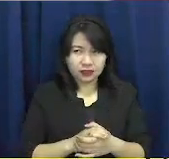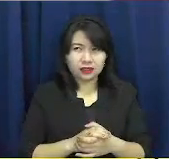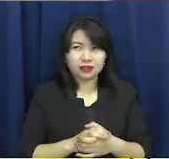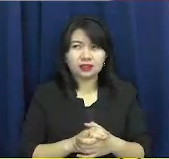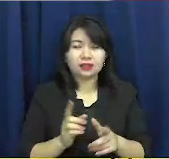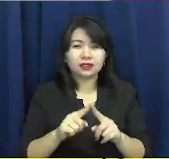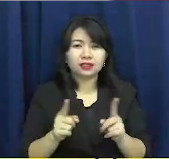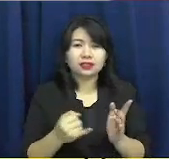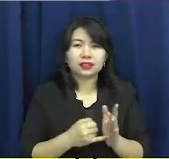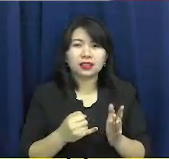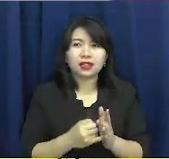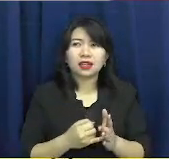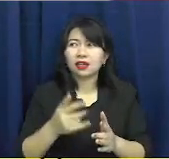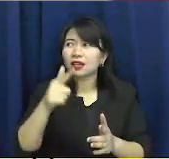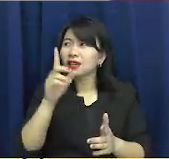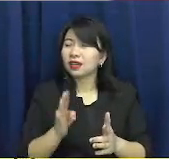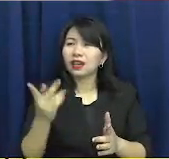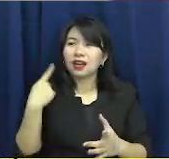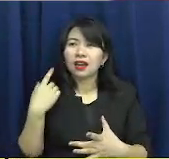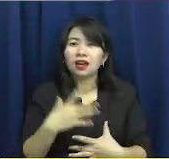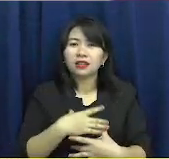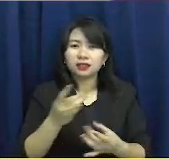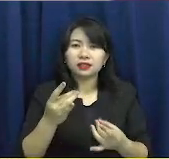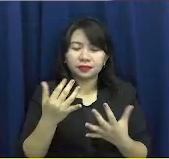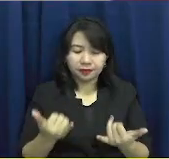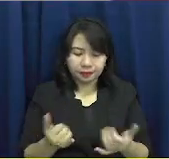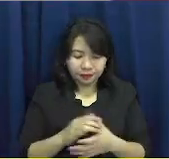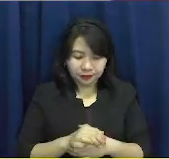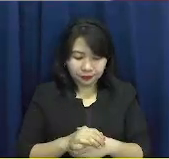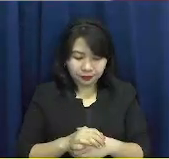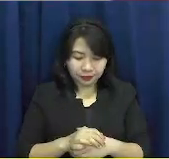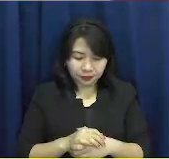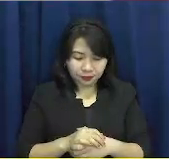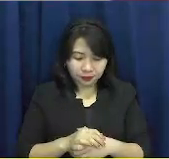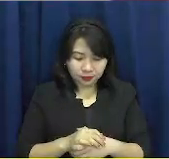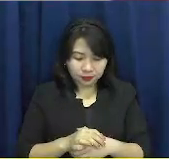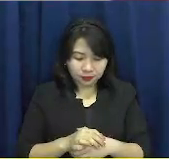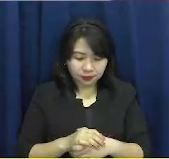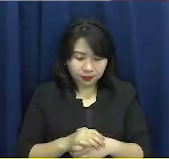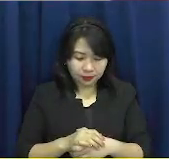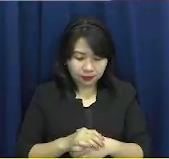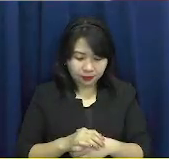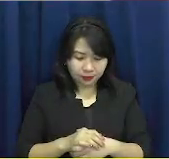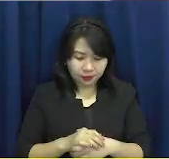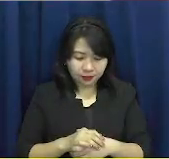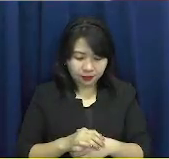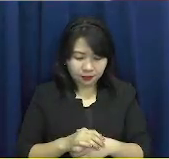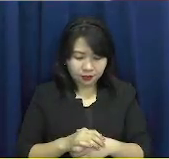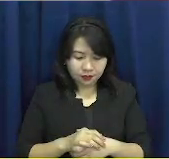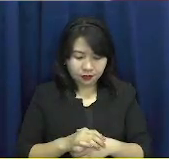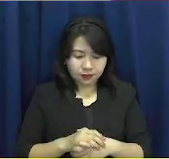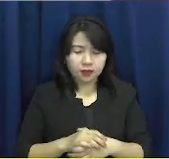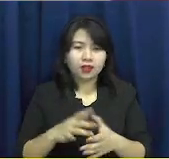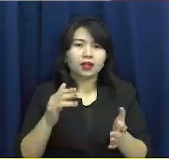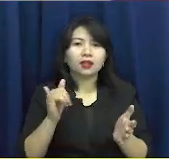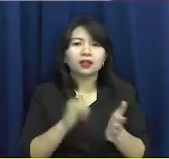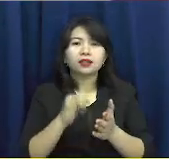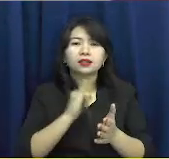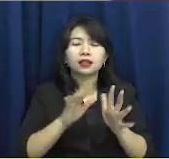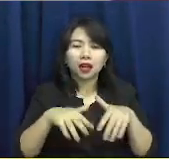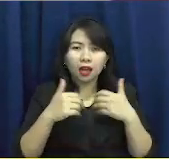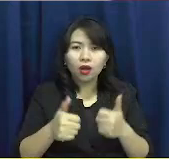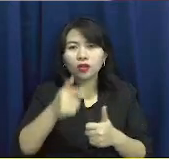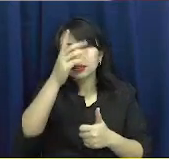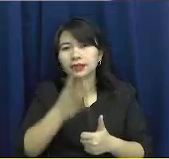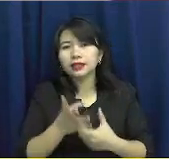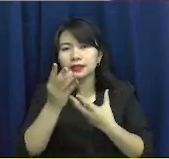see, nilagay kayo dyan at it had pleased God. Kasama pa sila Sir Jojo Dumiden, nilagay kayo dyan as it had pleased God. You